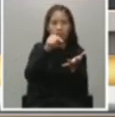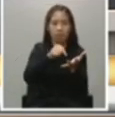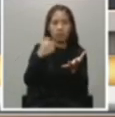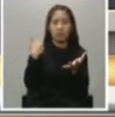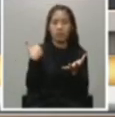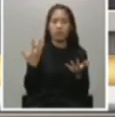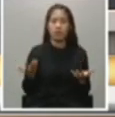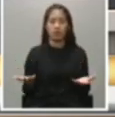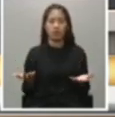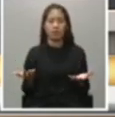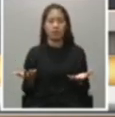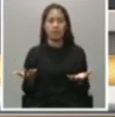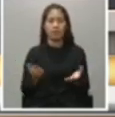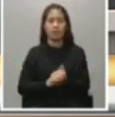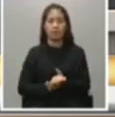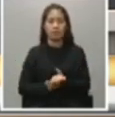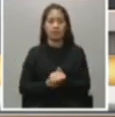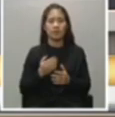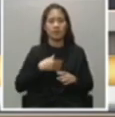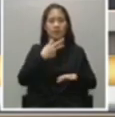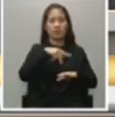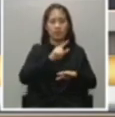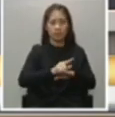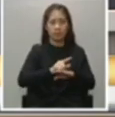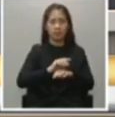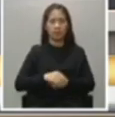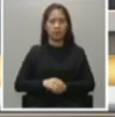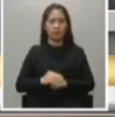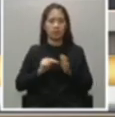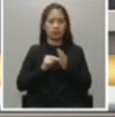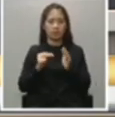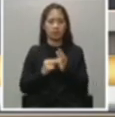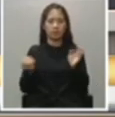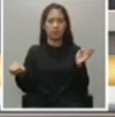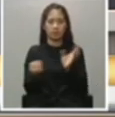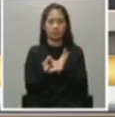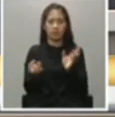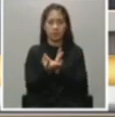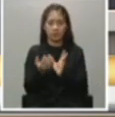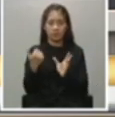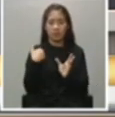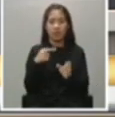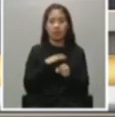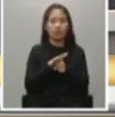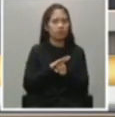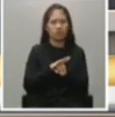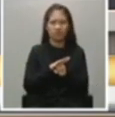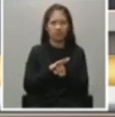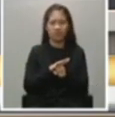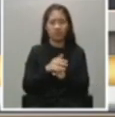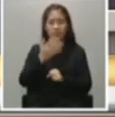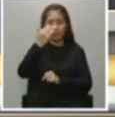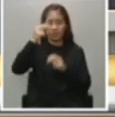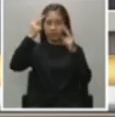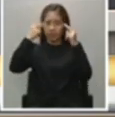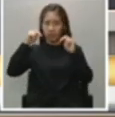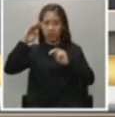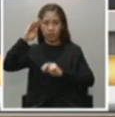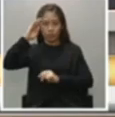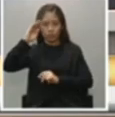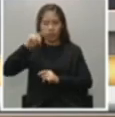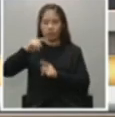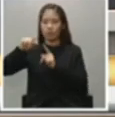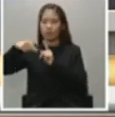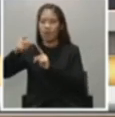าท่านประธานที่เคารพคะความเสียหายไม่ได้มีเท่านี้ค่ะการที่พลเอกประยุทธ์ไปตกล